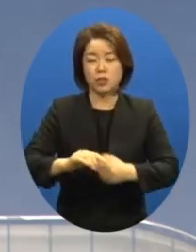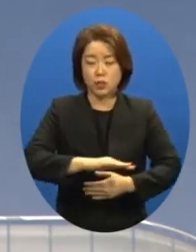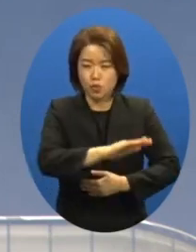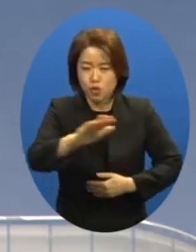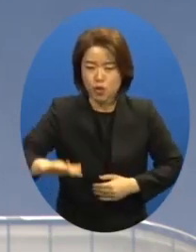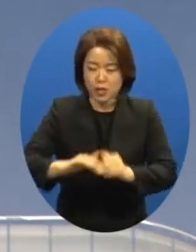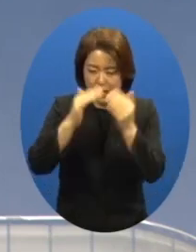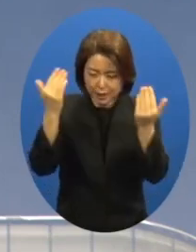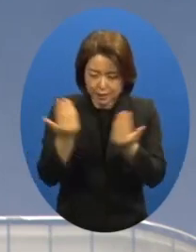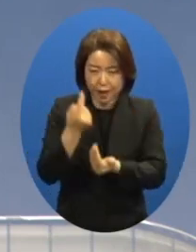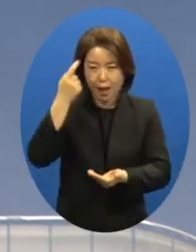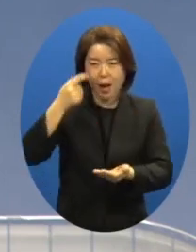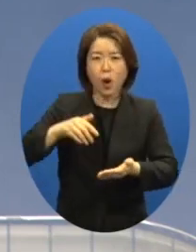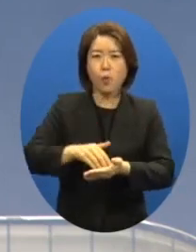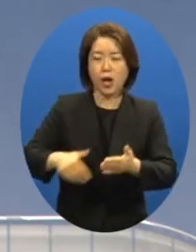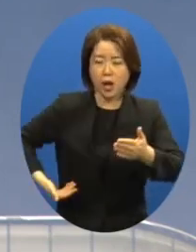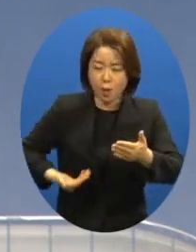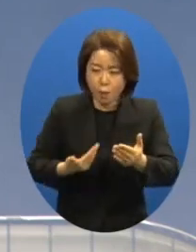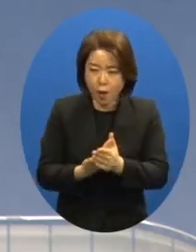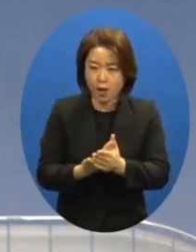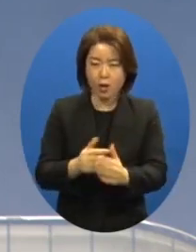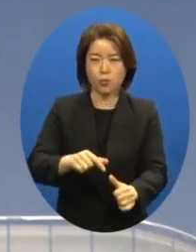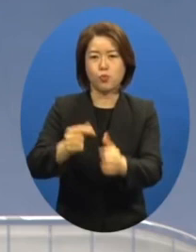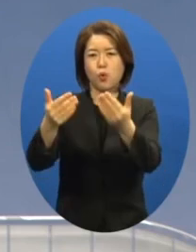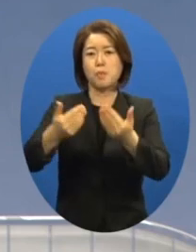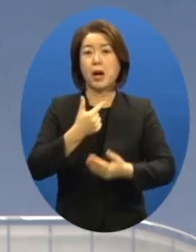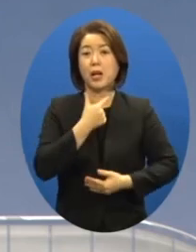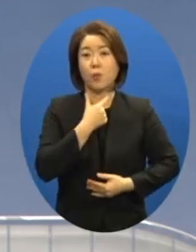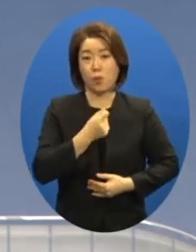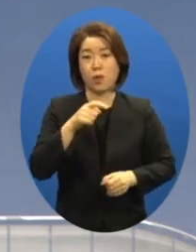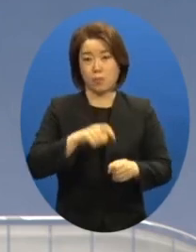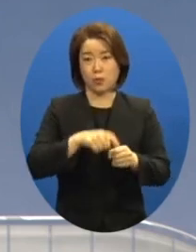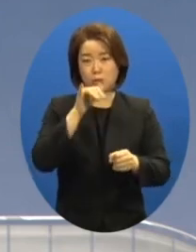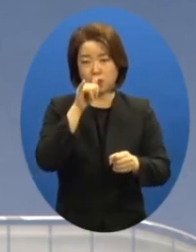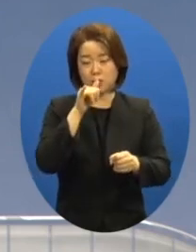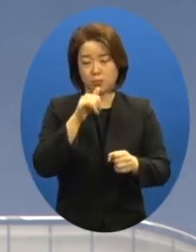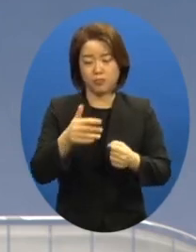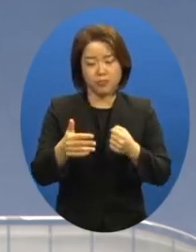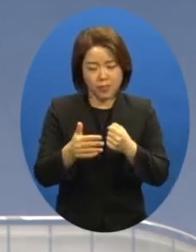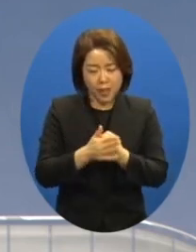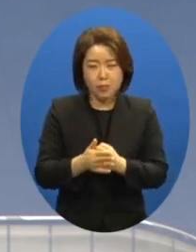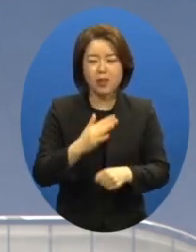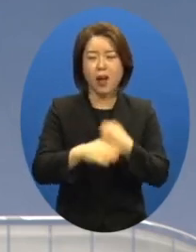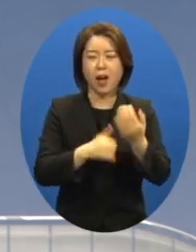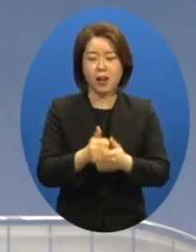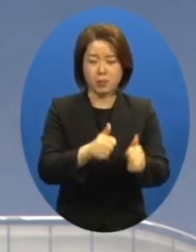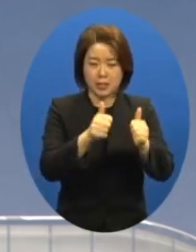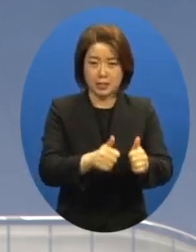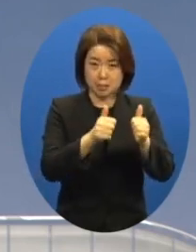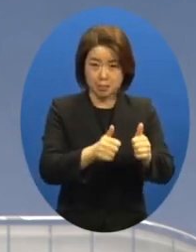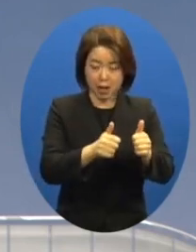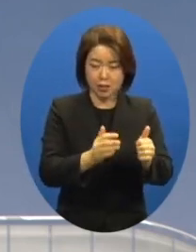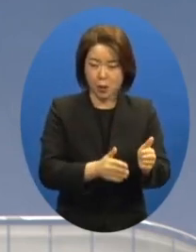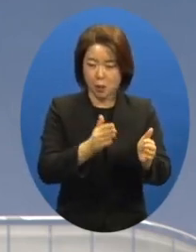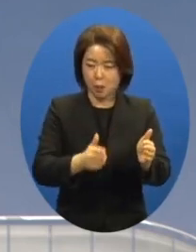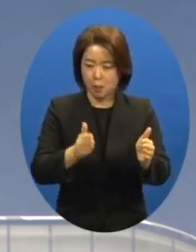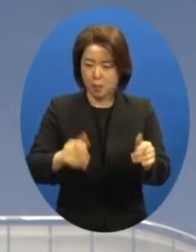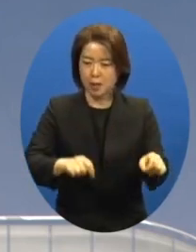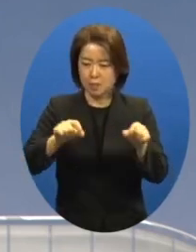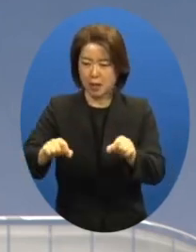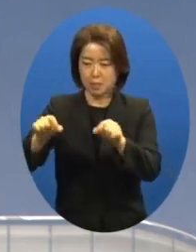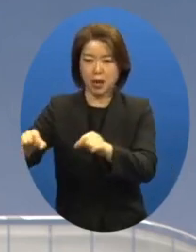구원받기를 원하시는 겁니다 그래서 하나님이 자꾸 심판을 뒤로 미루 시는 거라는